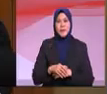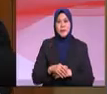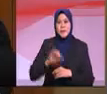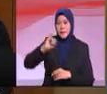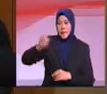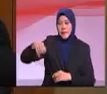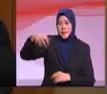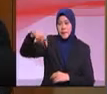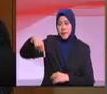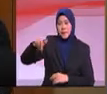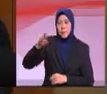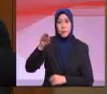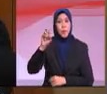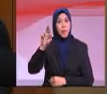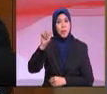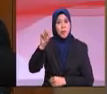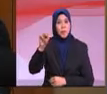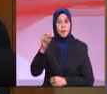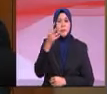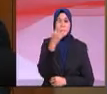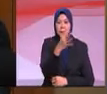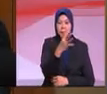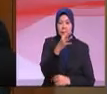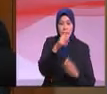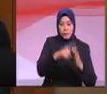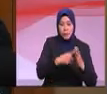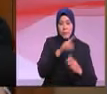meramalkan pada 14 April